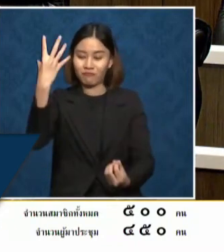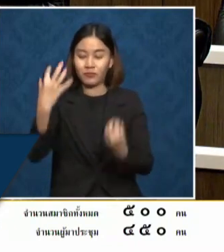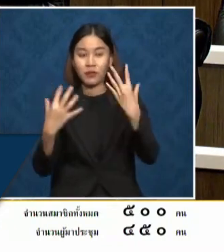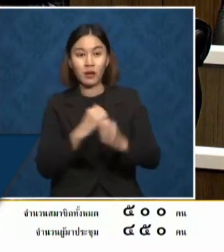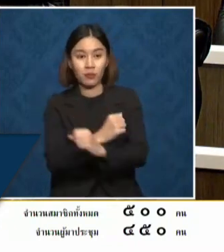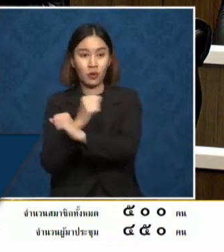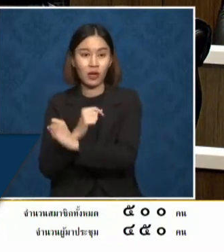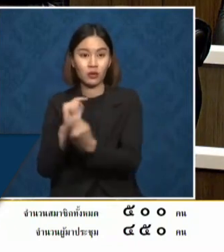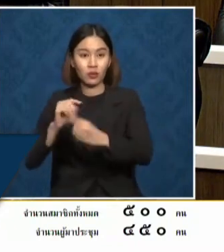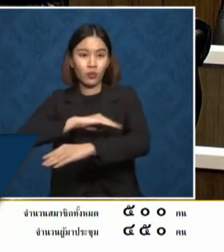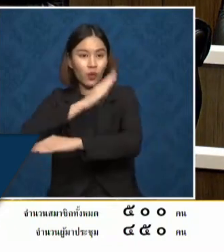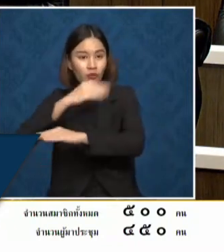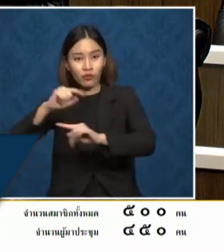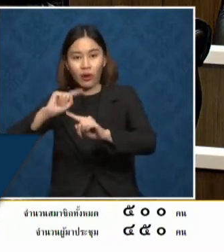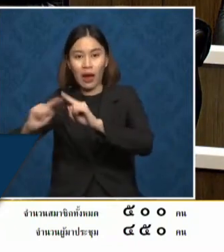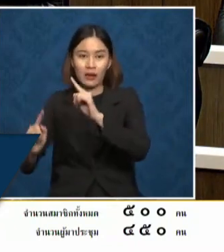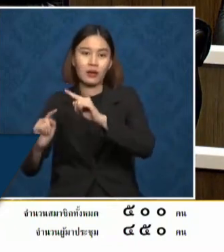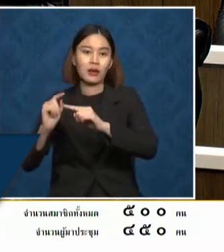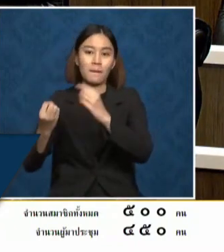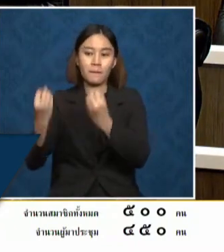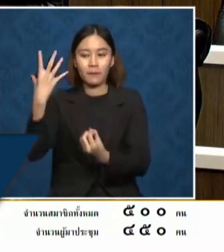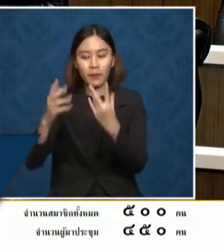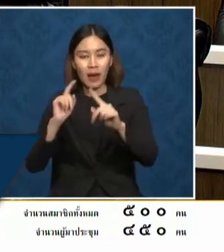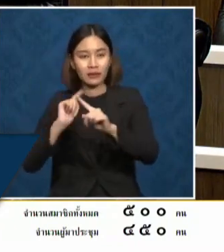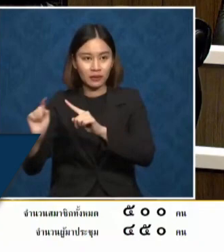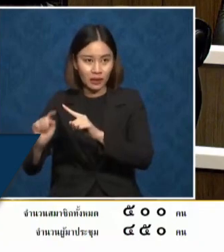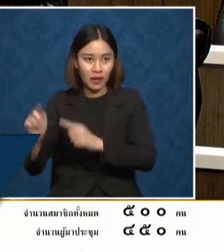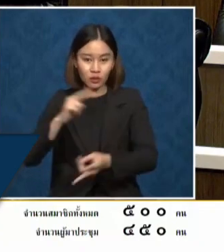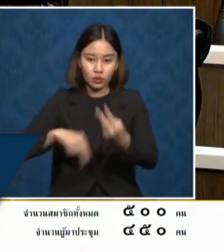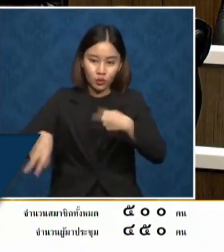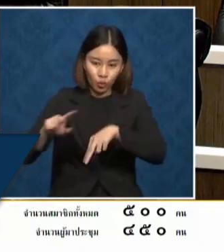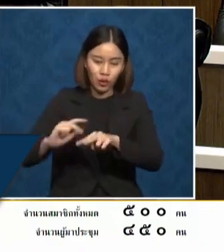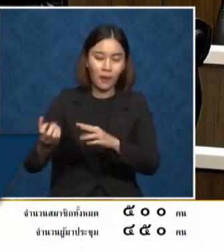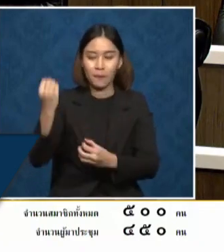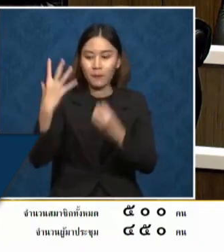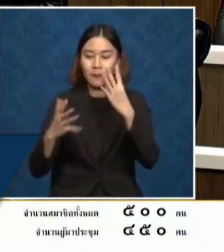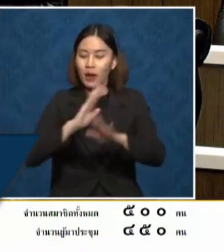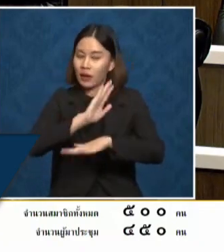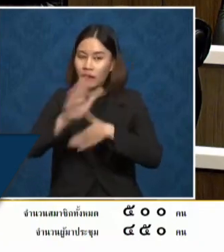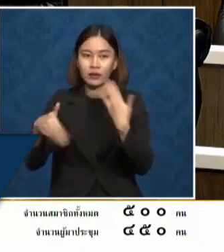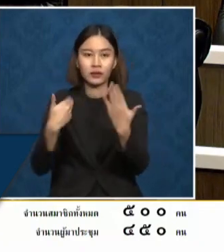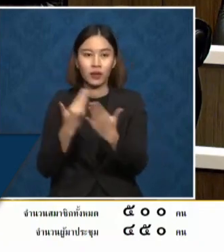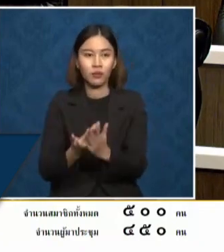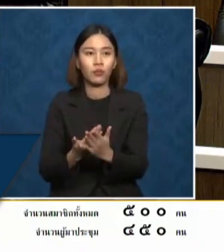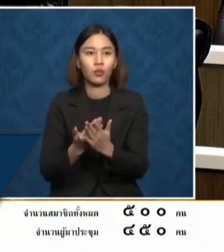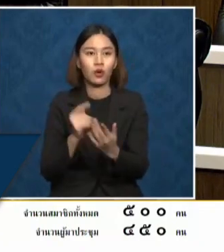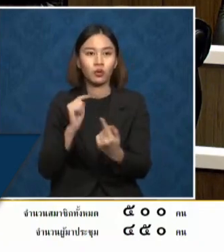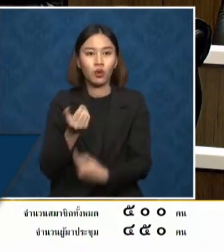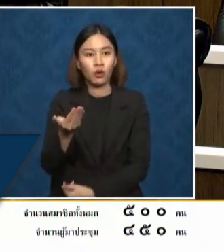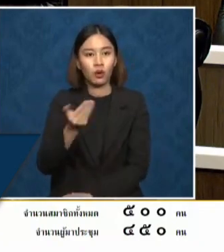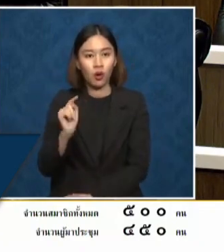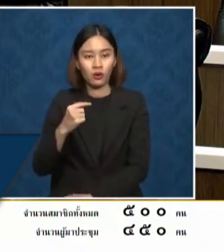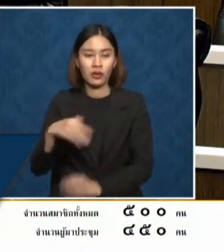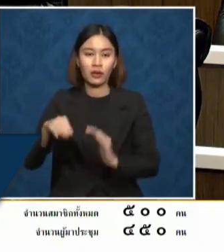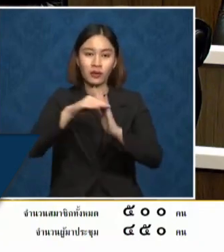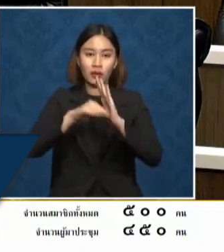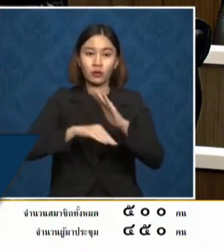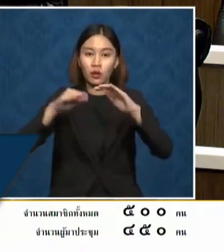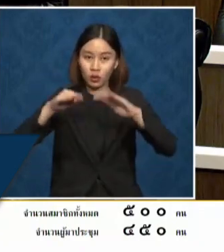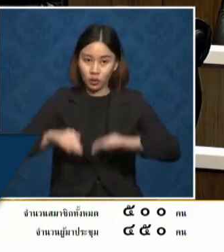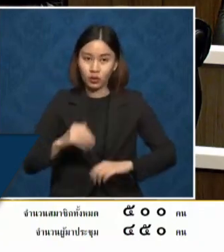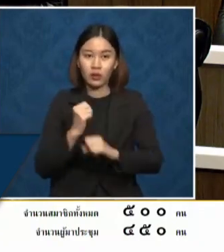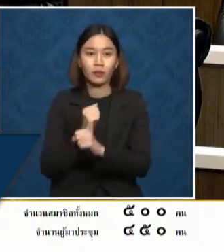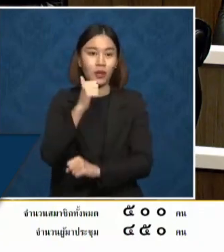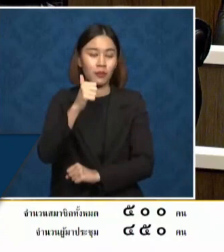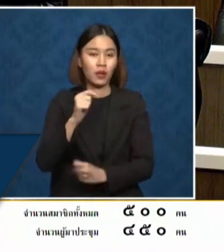คะทั้งอุทยานทั้งเขตป่าไม้ทั้งเขตรักษาพันธุ์นะค่ะทุกชนิดนะค่ะในรูปแบบขอให้มีการลดขั้นตอนได้มั้ยคะ